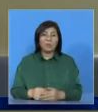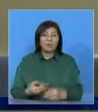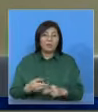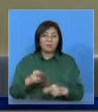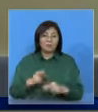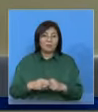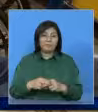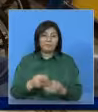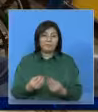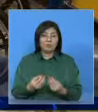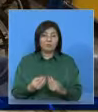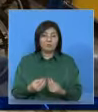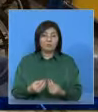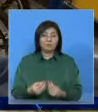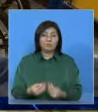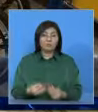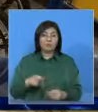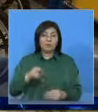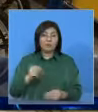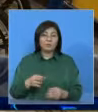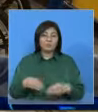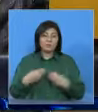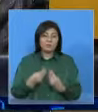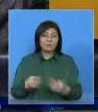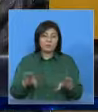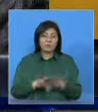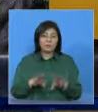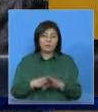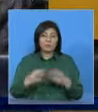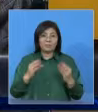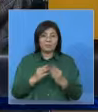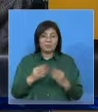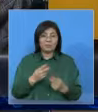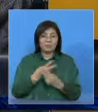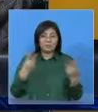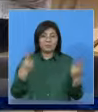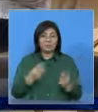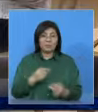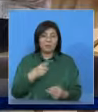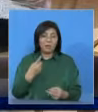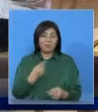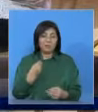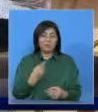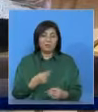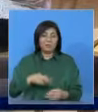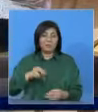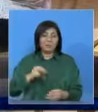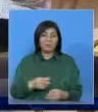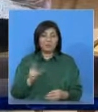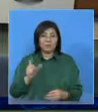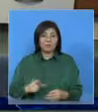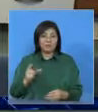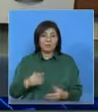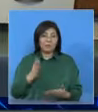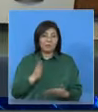группы инвалидности. Пособия также будут назначены в соответствии с группой. Предусмотрено единовременное предоставление пособий лицу,